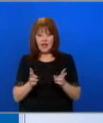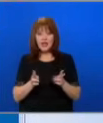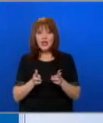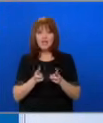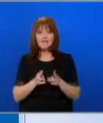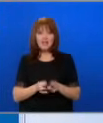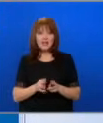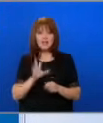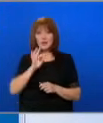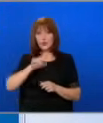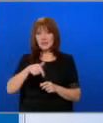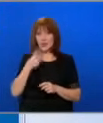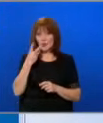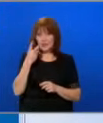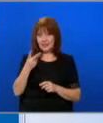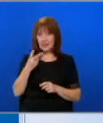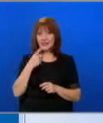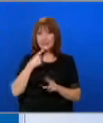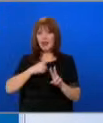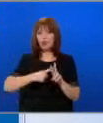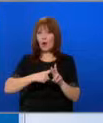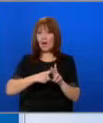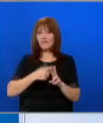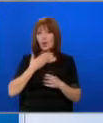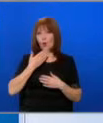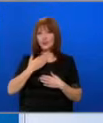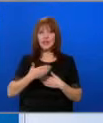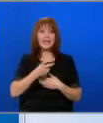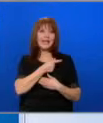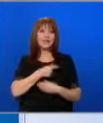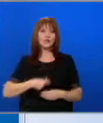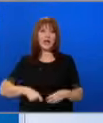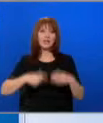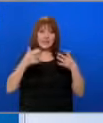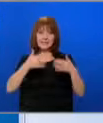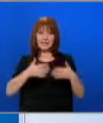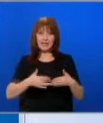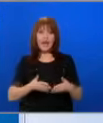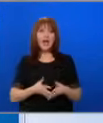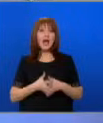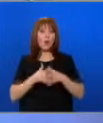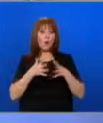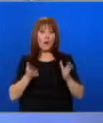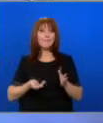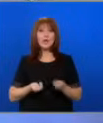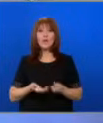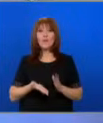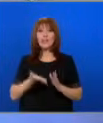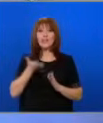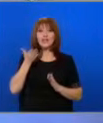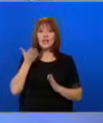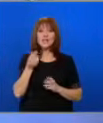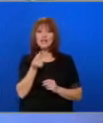Инфлация от 0,3 на 100 за месец ноември. Отчет е днес националната статистика. Най-големи са увеличенията при консумативите за